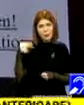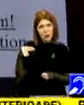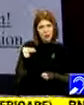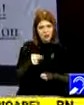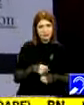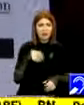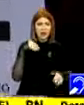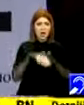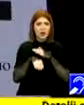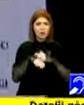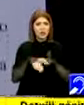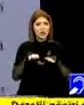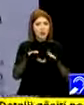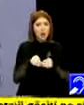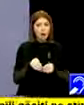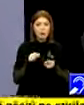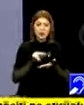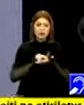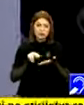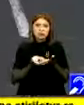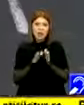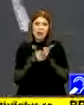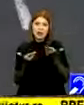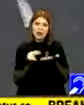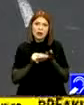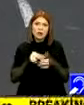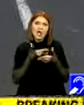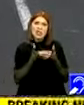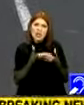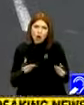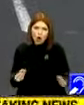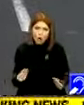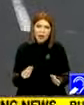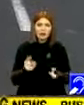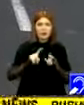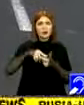Refugiații au primit și pliante traduse în ucraineană, cu sfaturi privind conducerea prudentă.